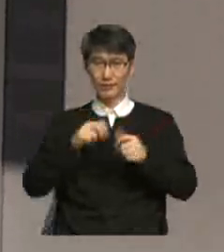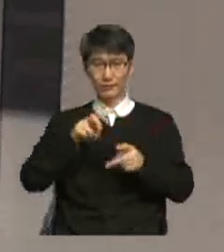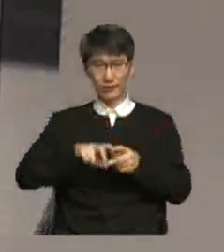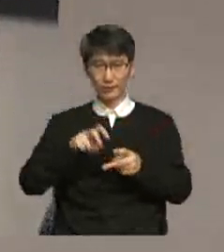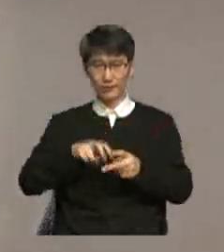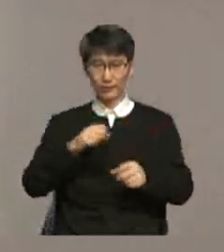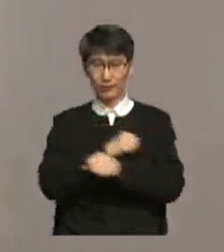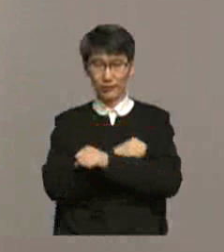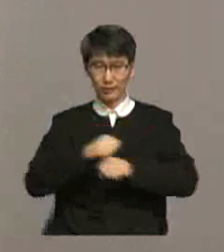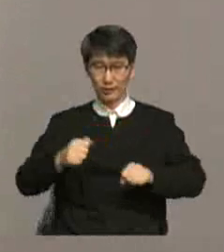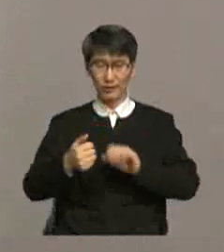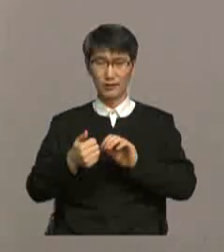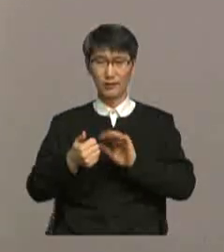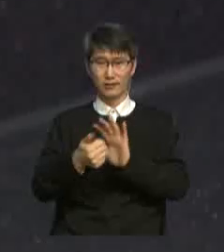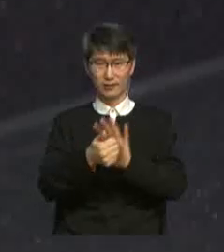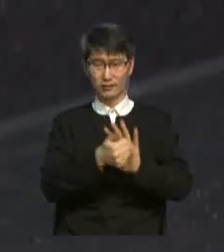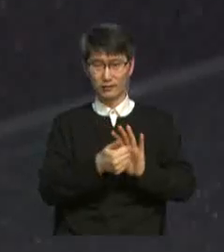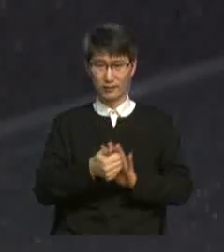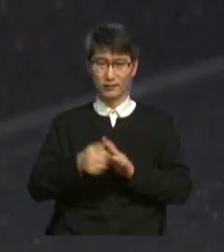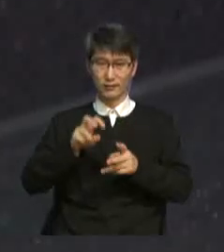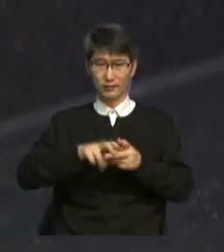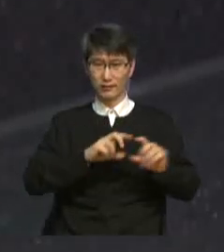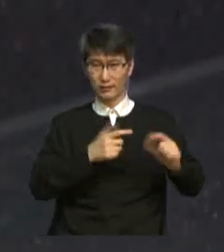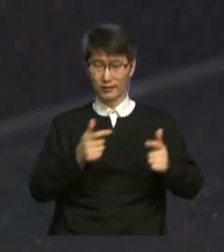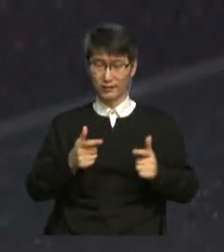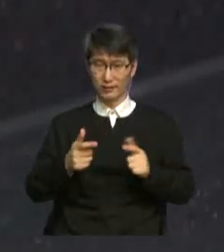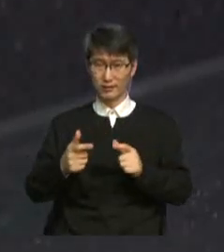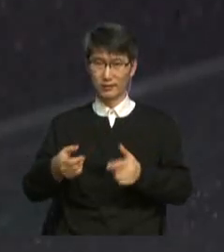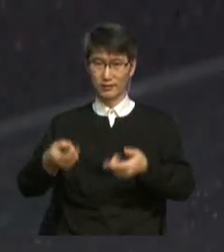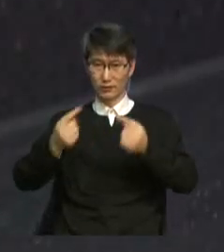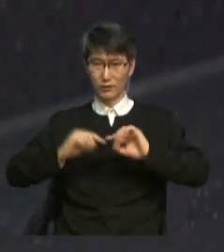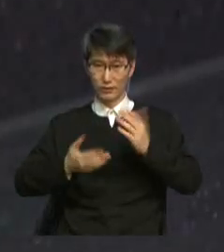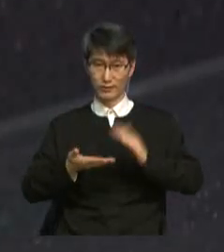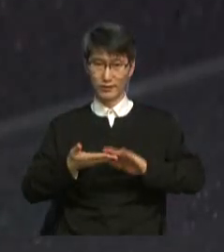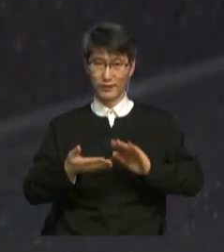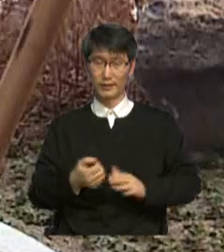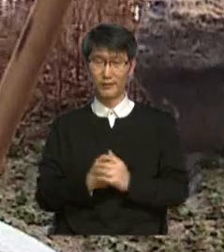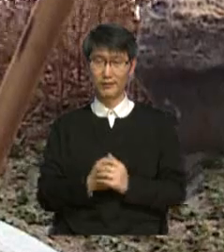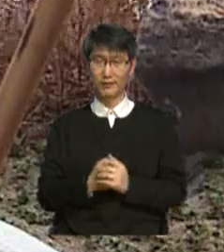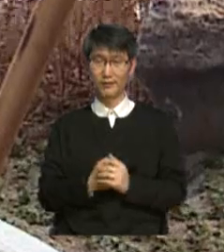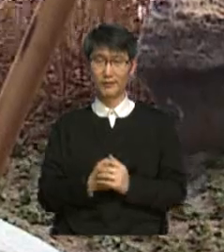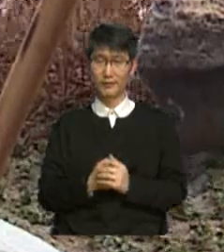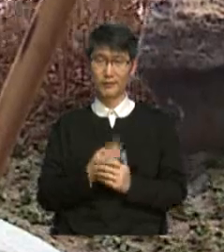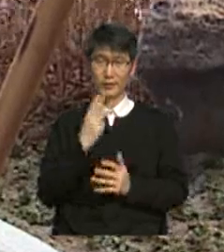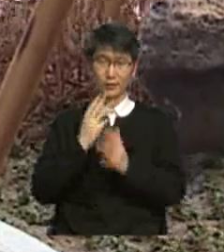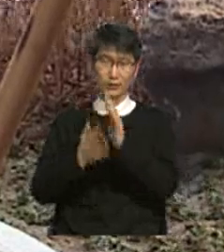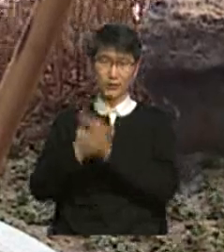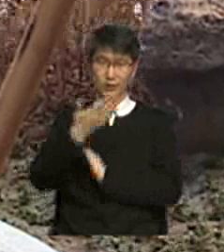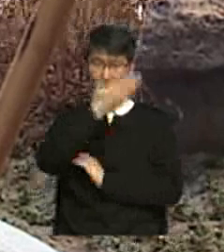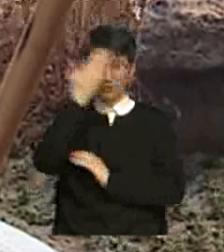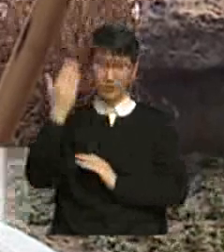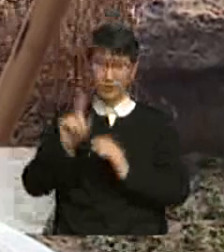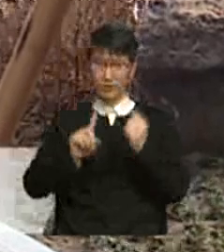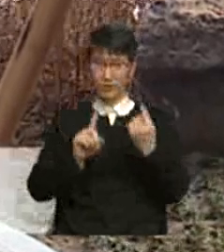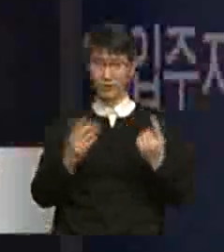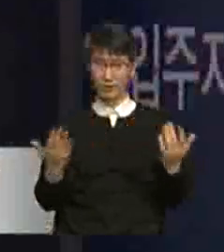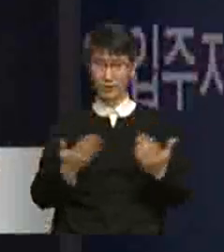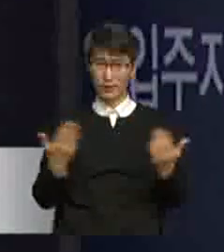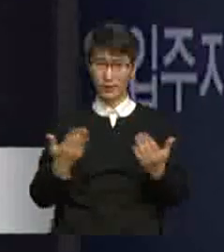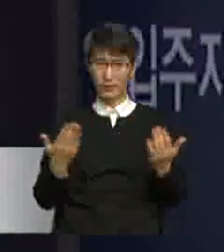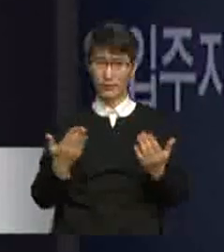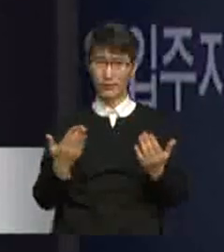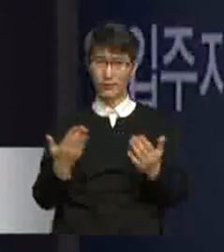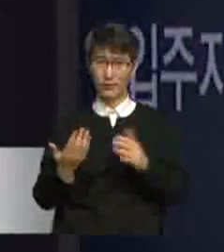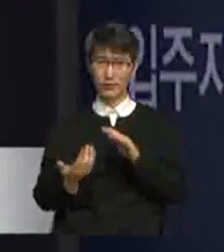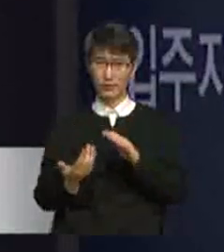청년월세상담센터와 광역도시지원센터 같은 지원시설도 입주할 예정입니다. 서울시 청년주택 1호 사업으로